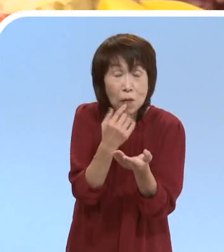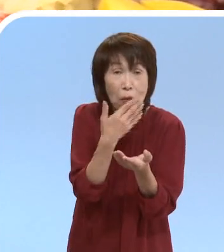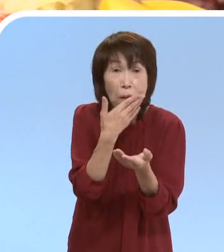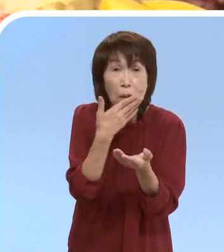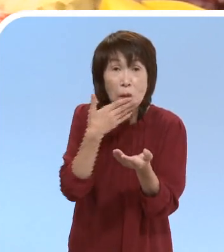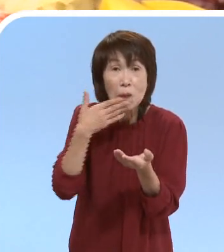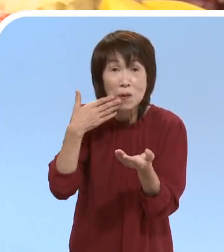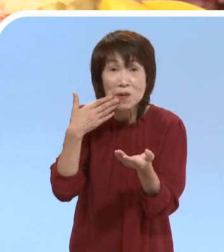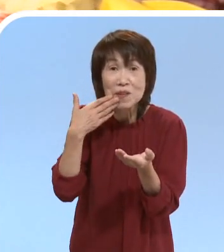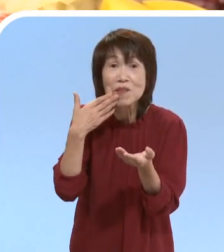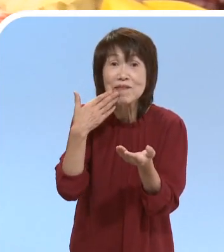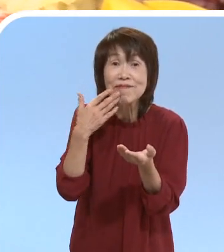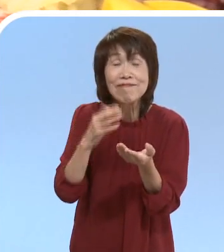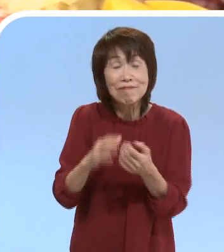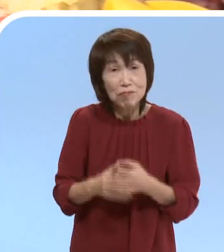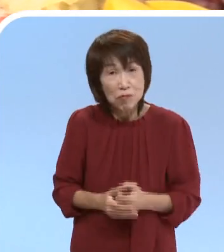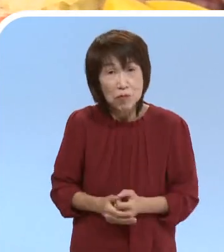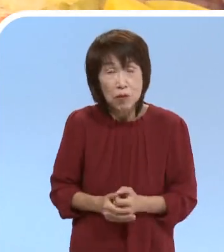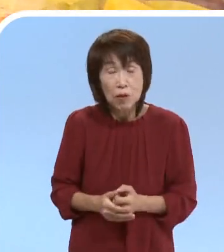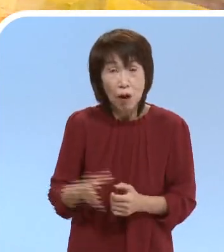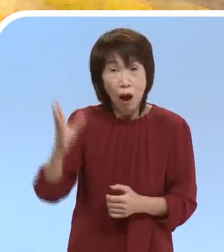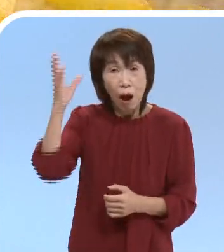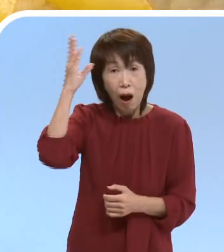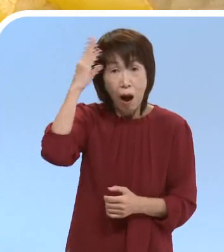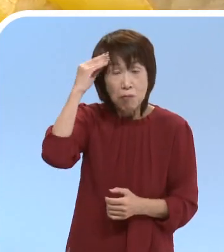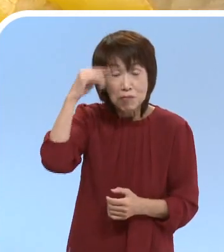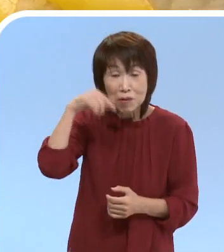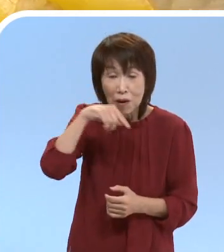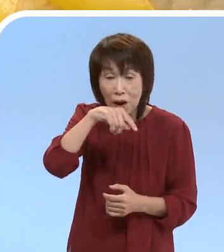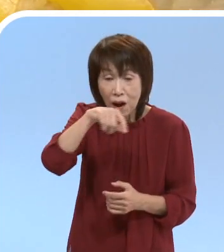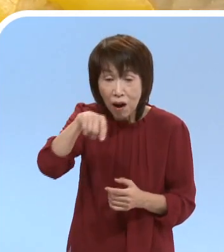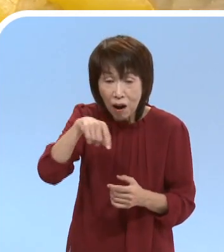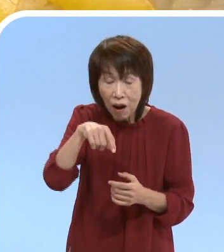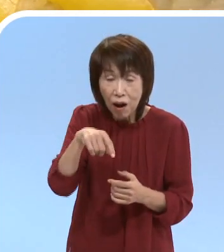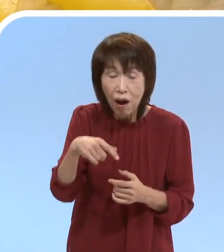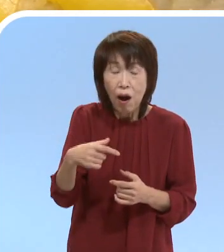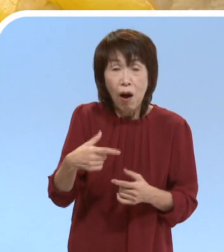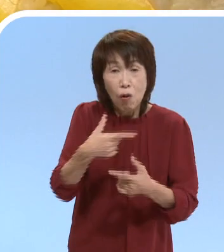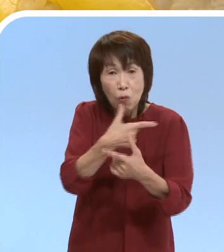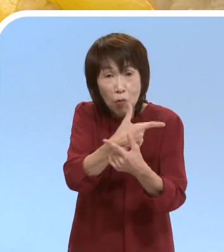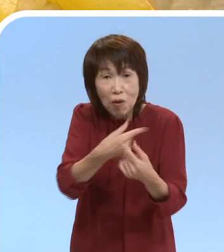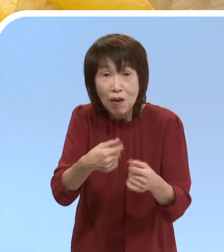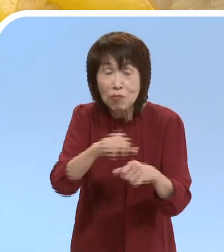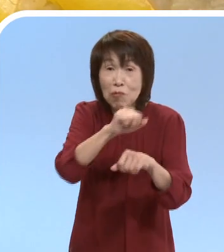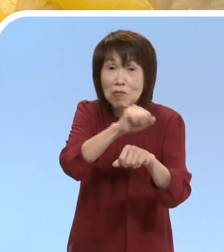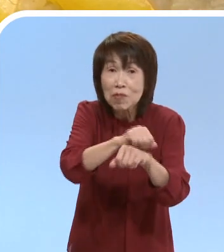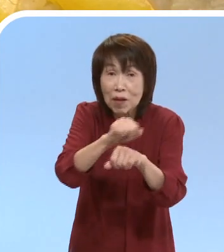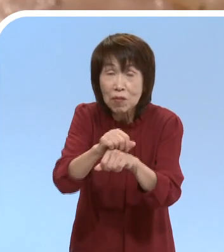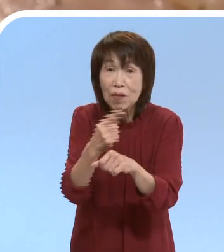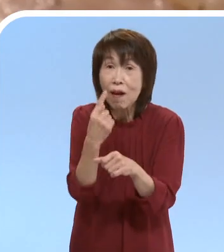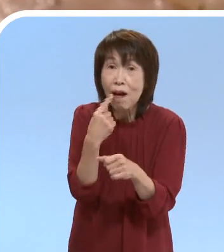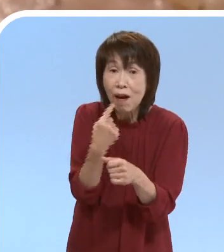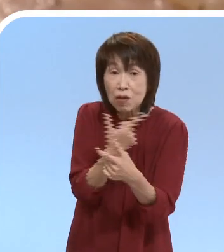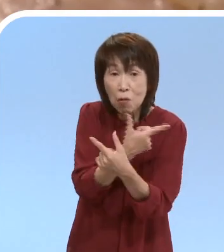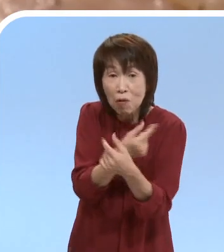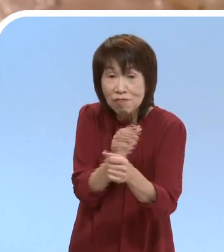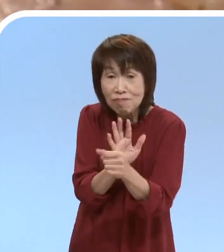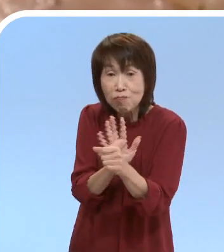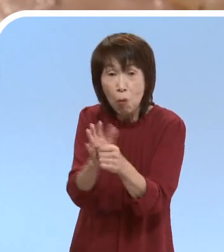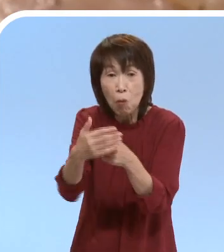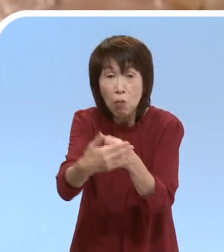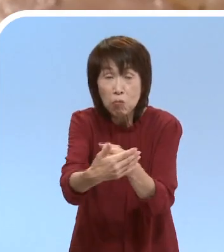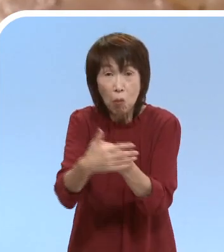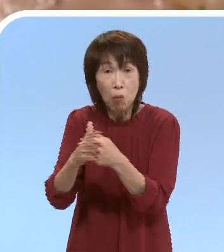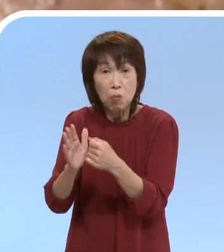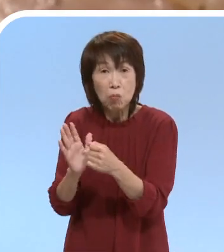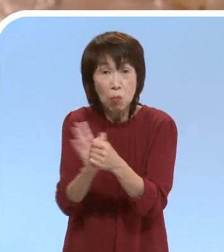ですね。 それごと一緒にオリーブオイルが、うん、感じに包み込んでるっていう感じがします。 はい、 全ての食材のこう鶏